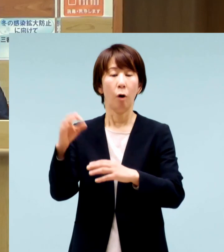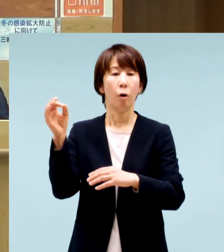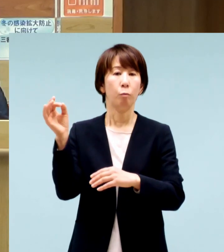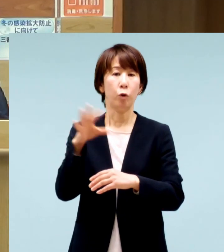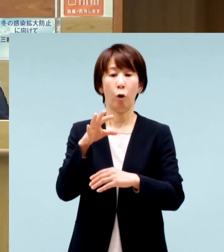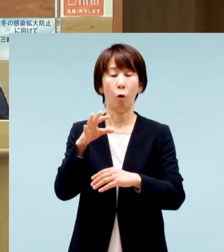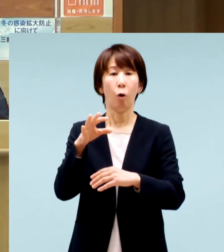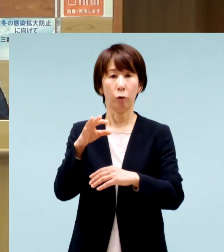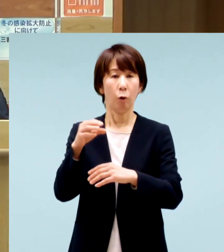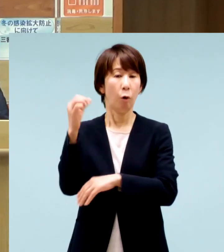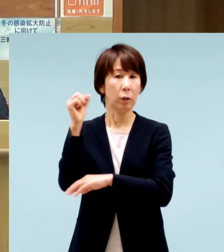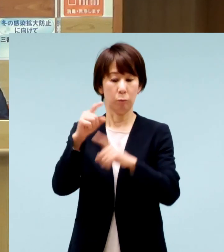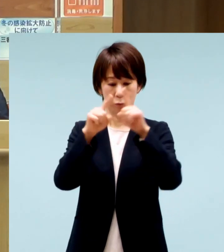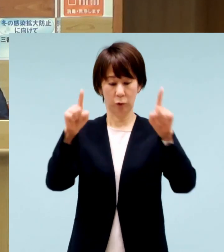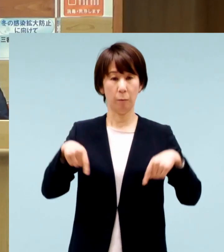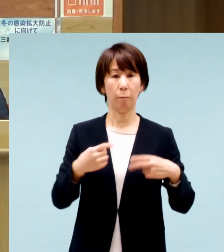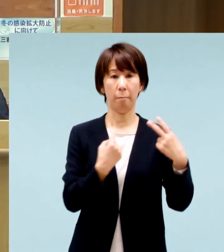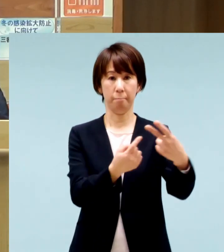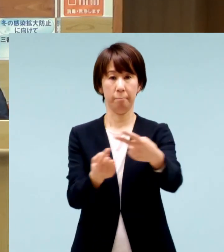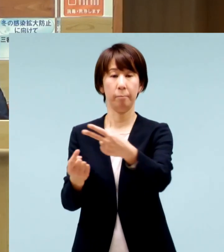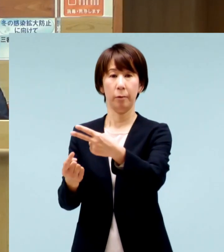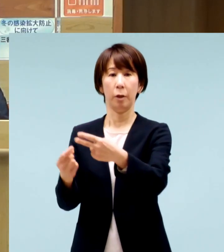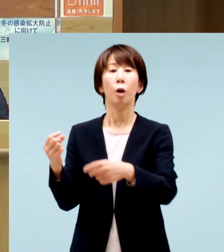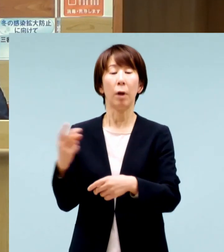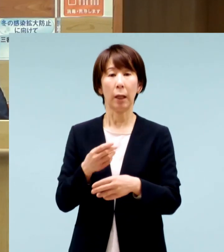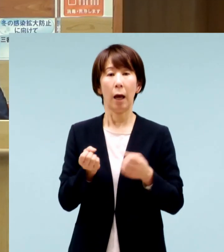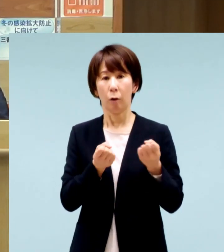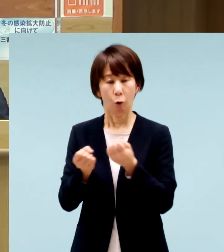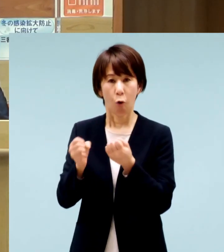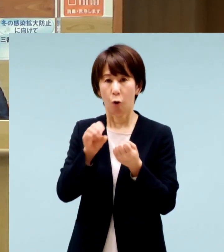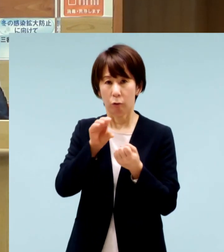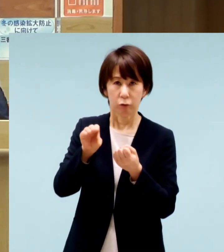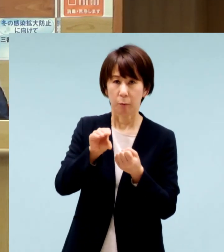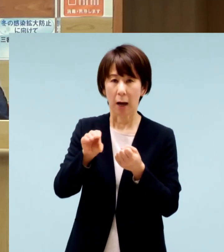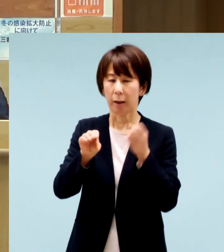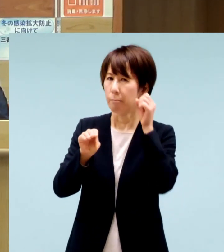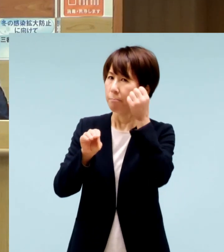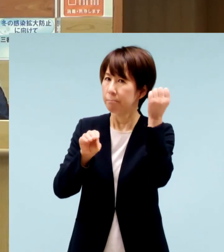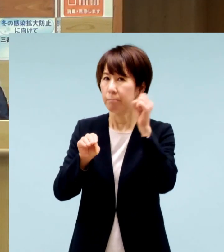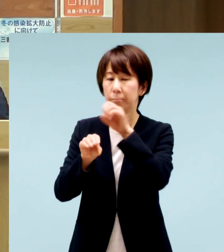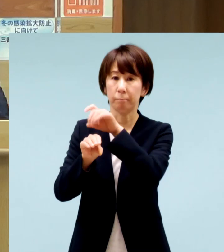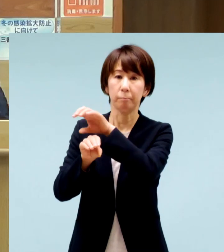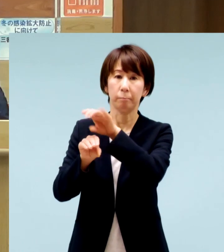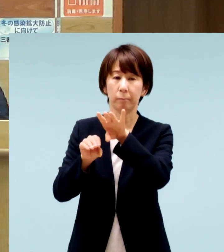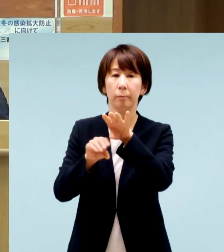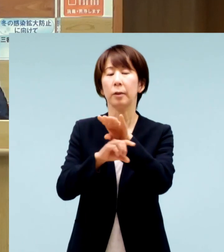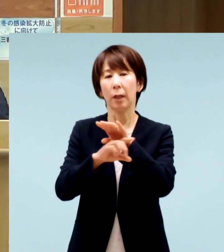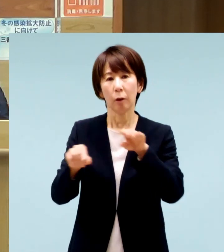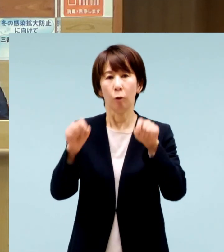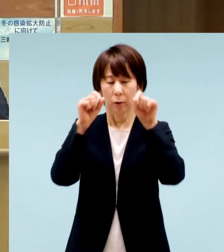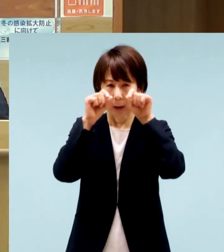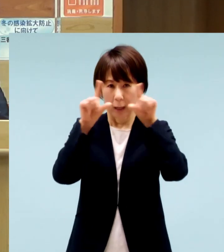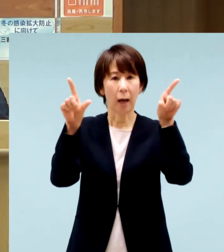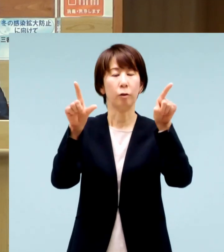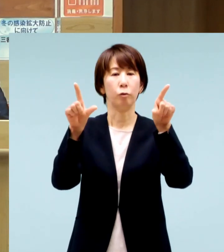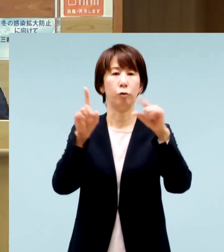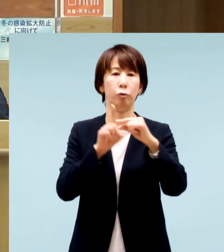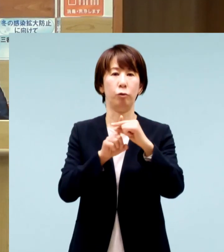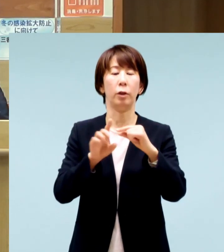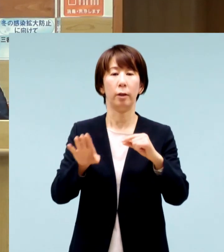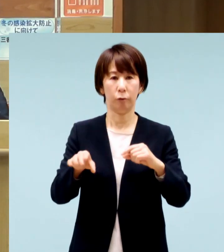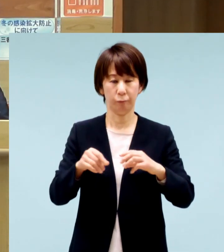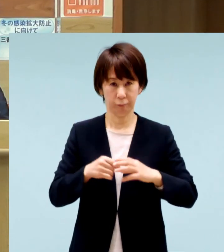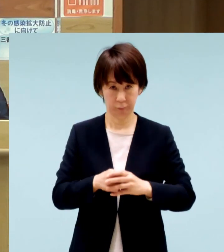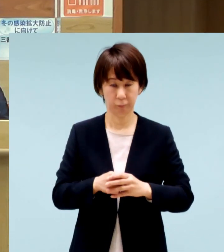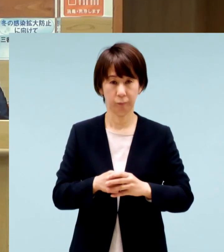段を使いまして啓発、まあ、これを強化しています。この国立感染症研究所から分析結果もい